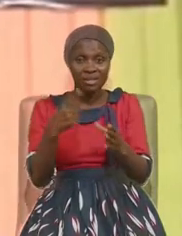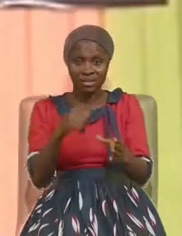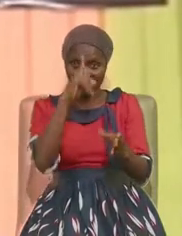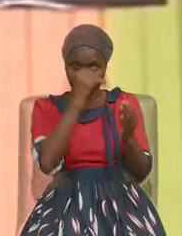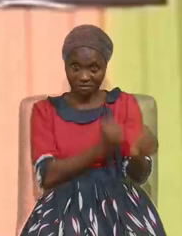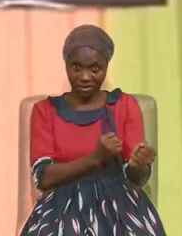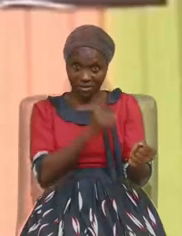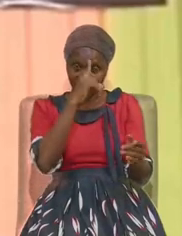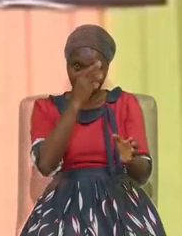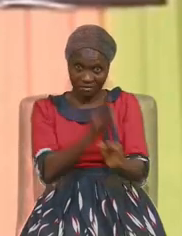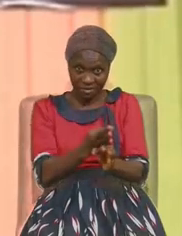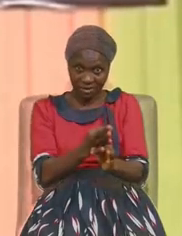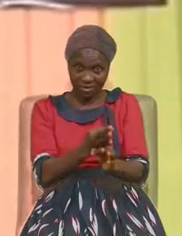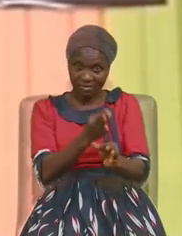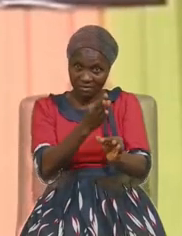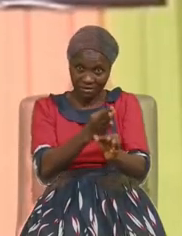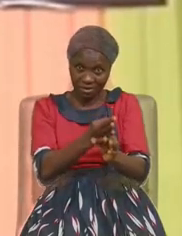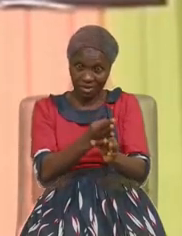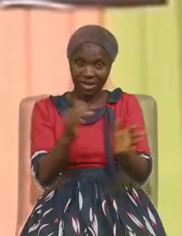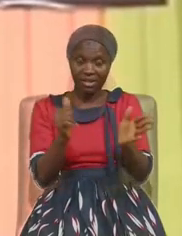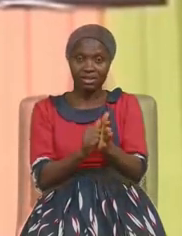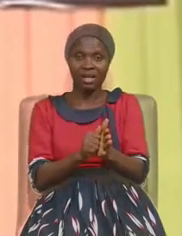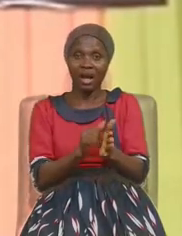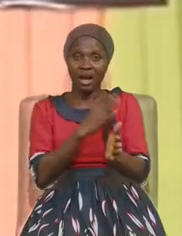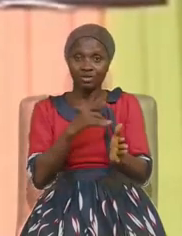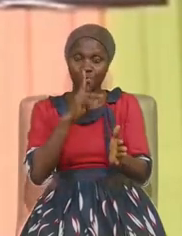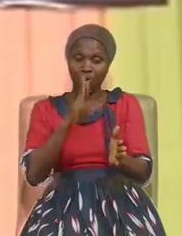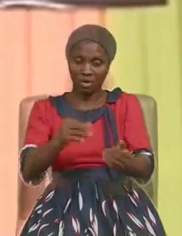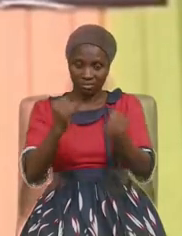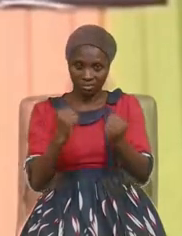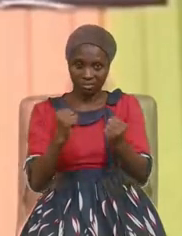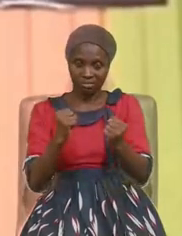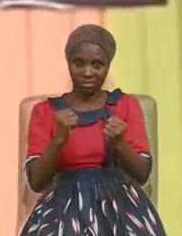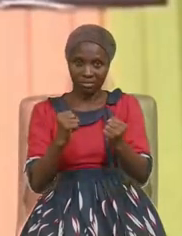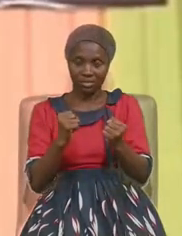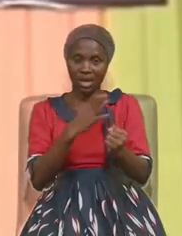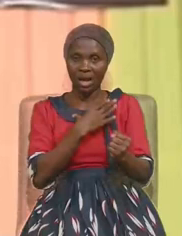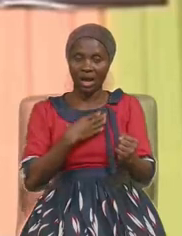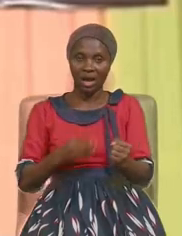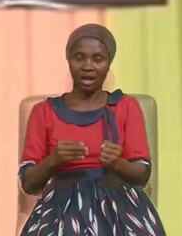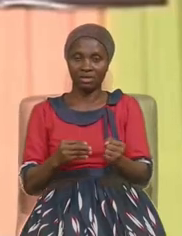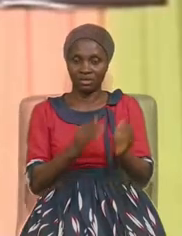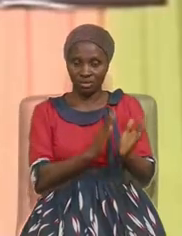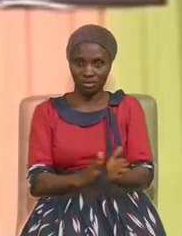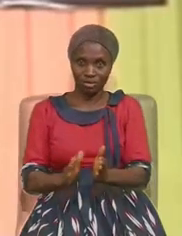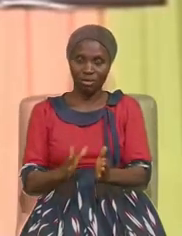inébranlable dans la foi, sans vous détourner de